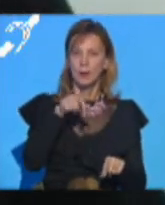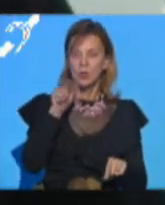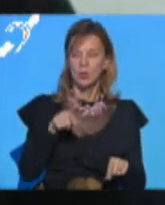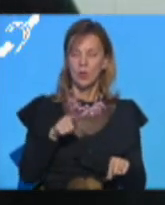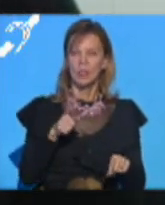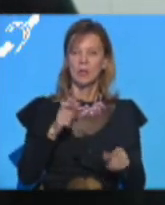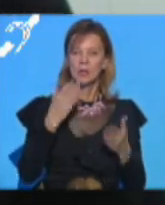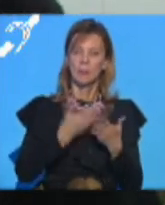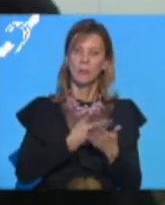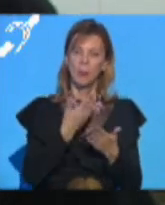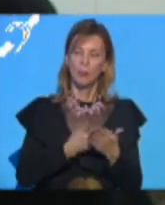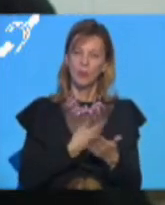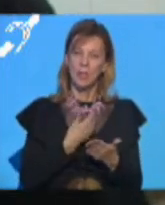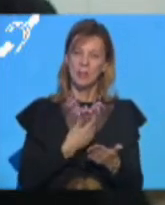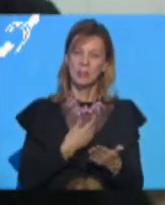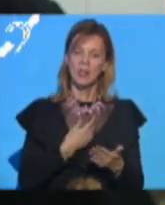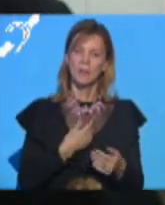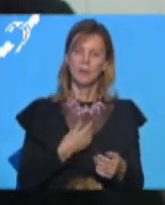acvatic, terestru și